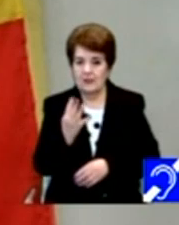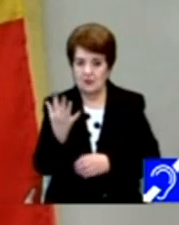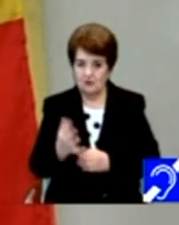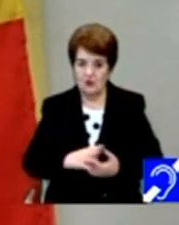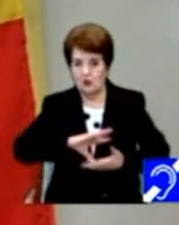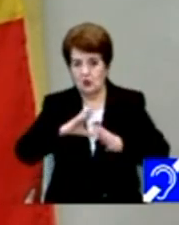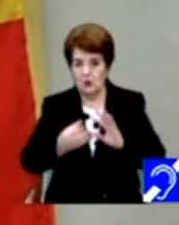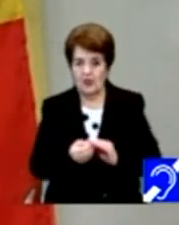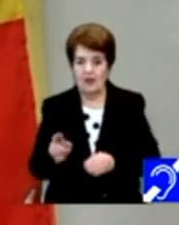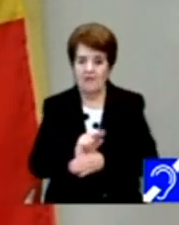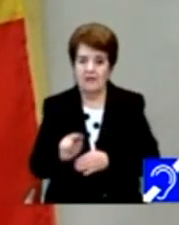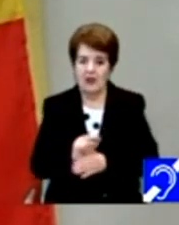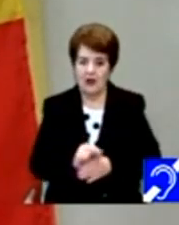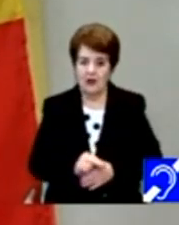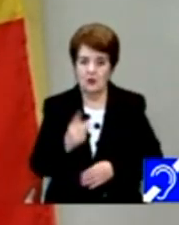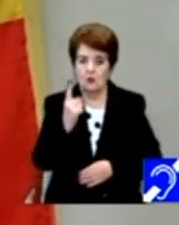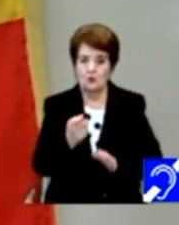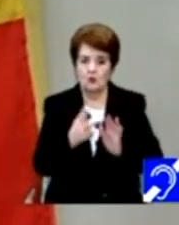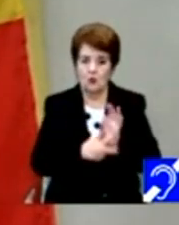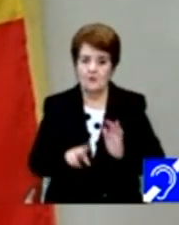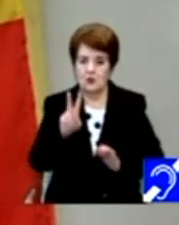total vindecate